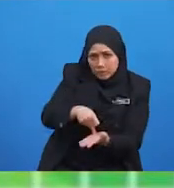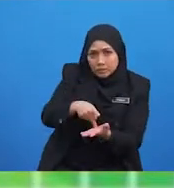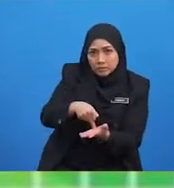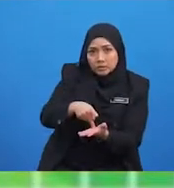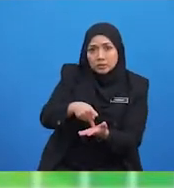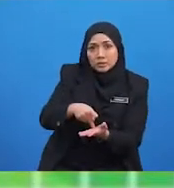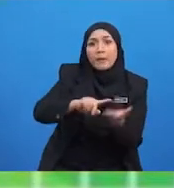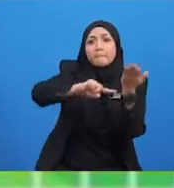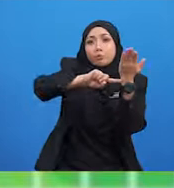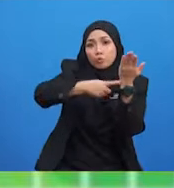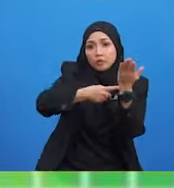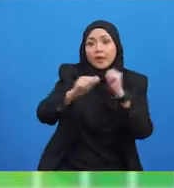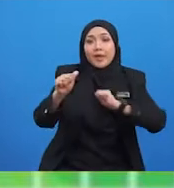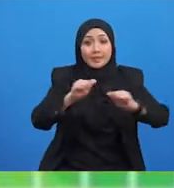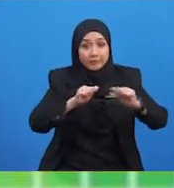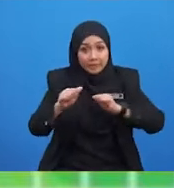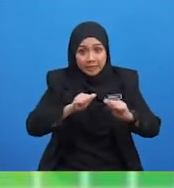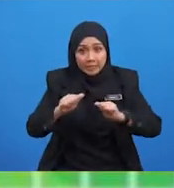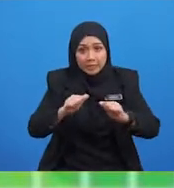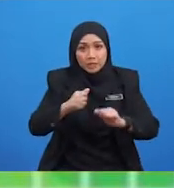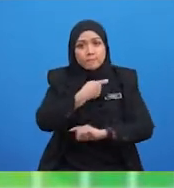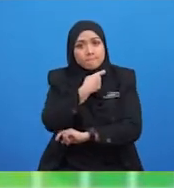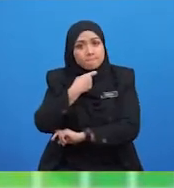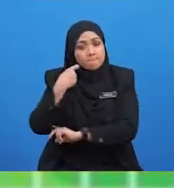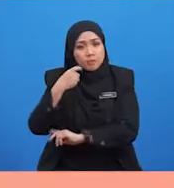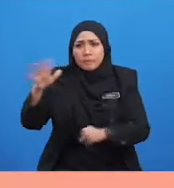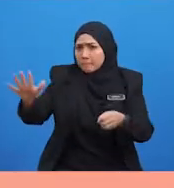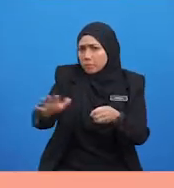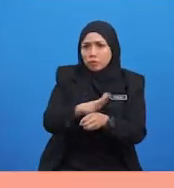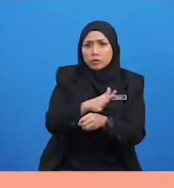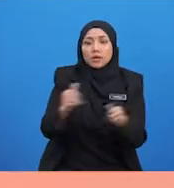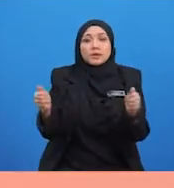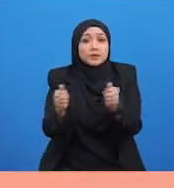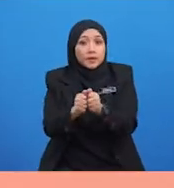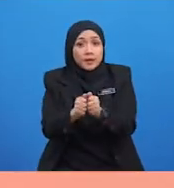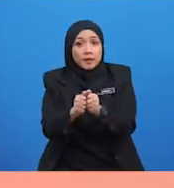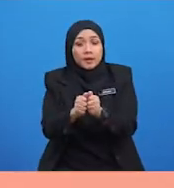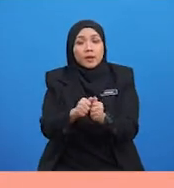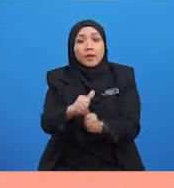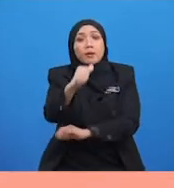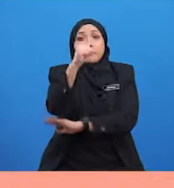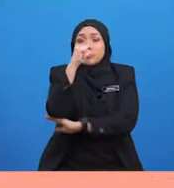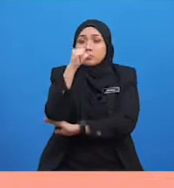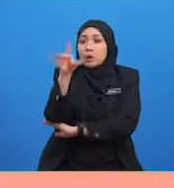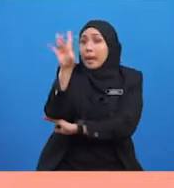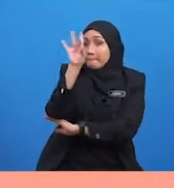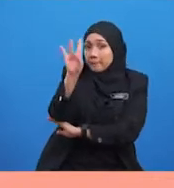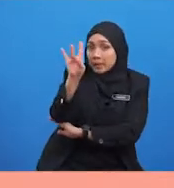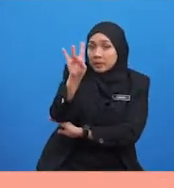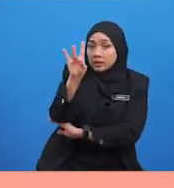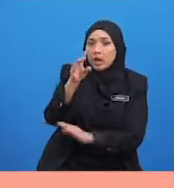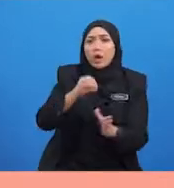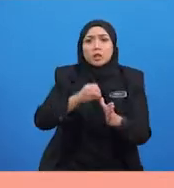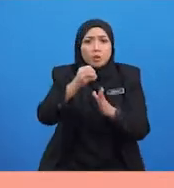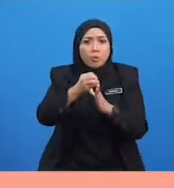mulakan aktiviti dehidrasi sepenuhnya dengan meminum 8 atau lebih cawan